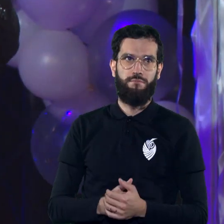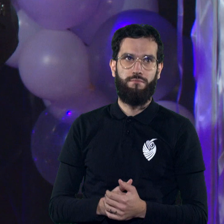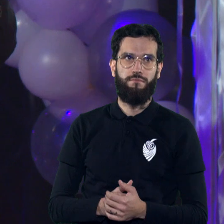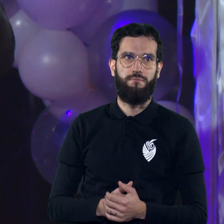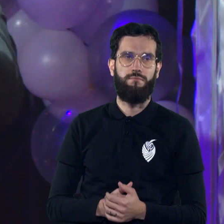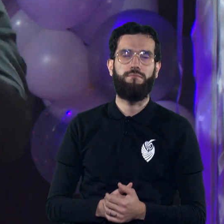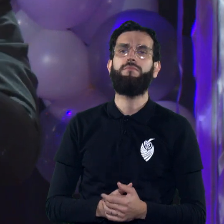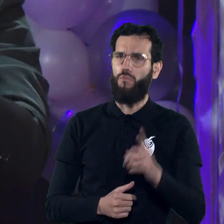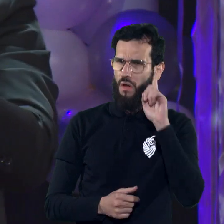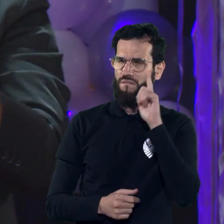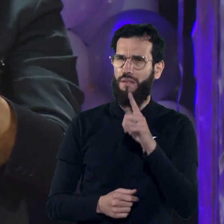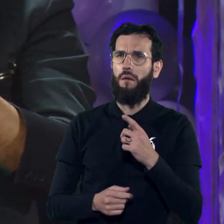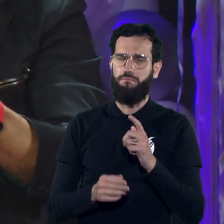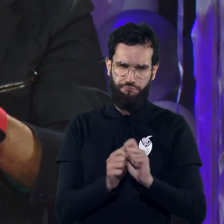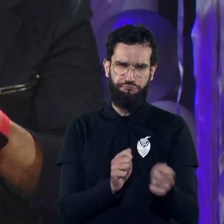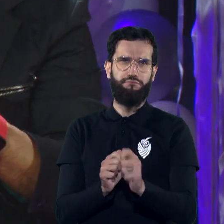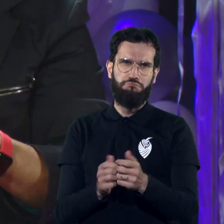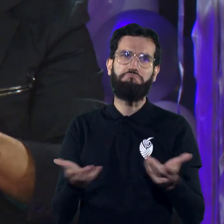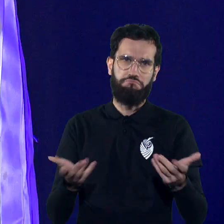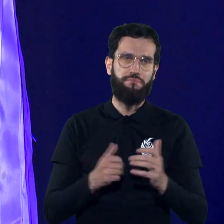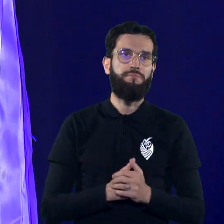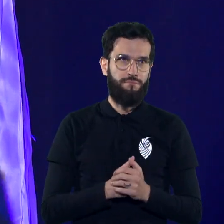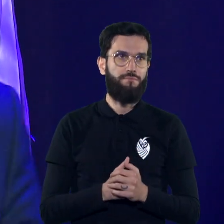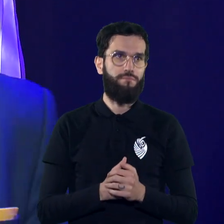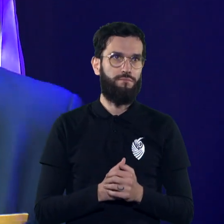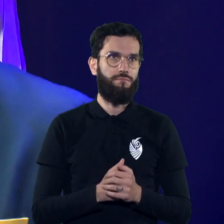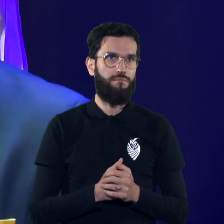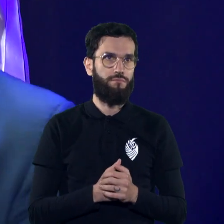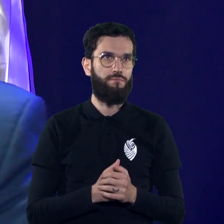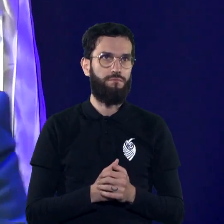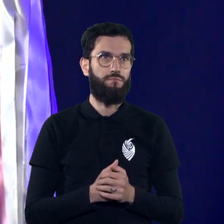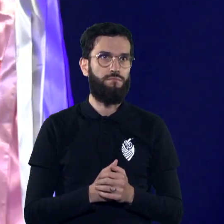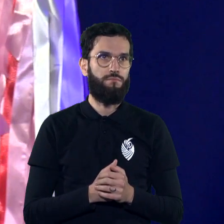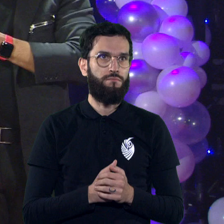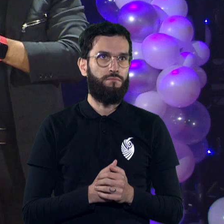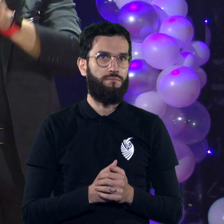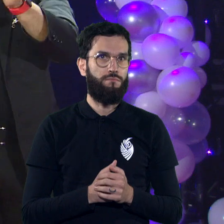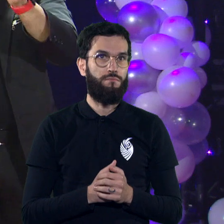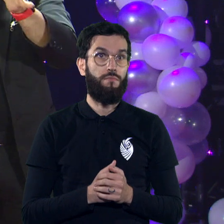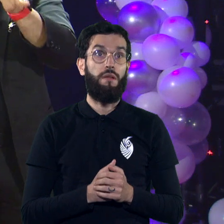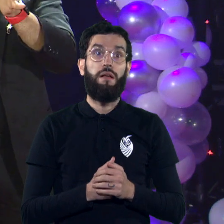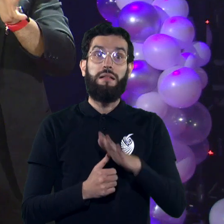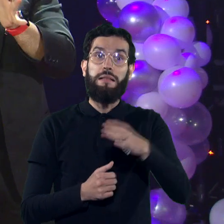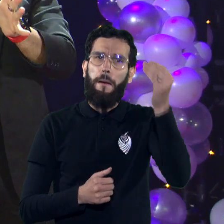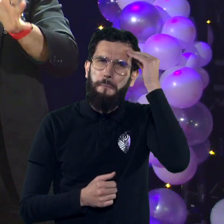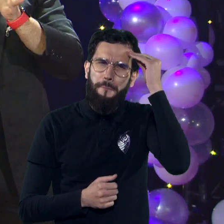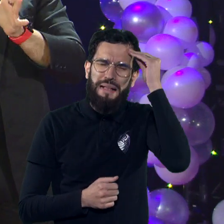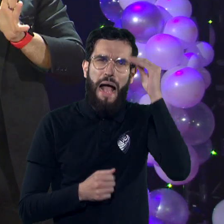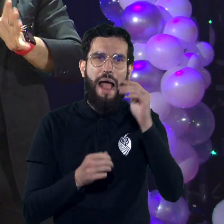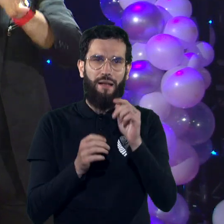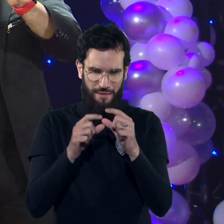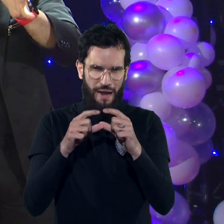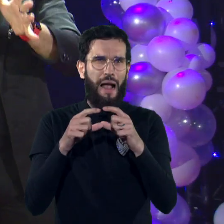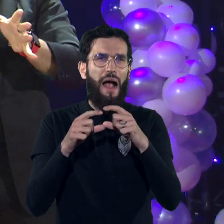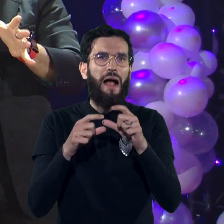Wow, to je tak klasické kasinovské miešanie. Presne tak. Výborne, všetky decka určite poznajú z kasína. No decka, pamätajte si tú kartu, keby som ja